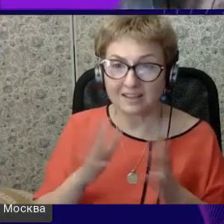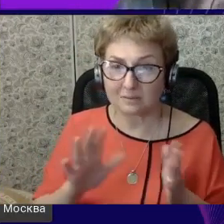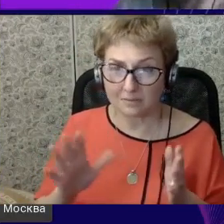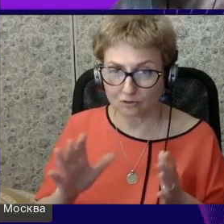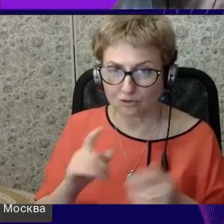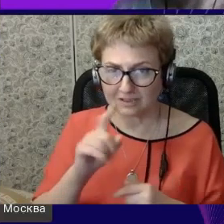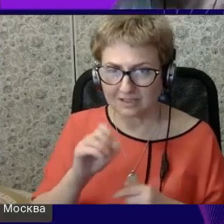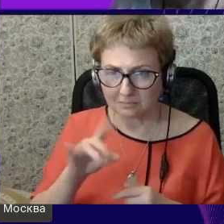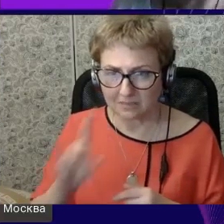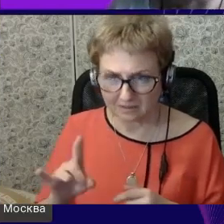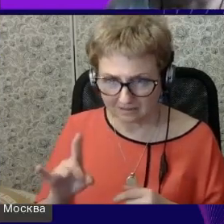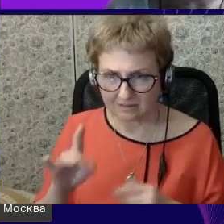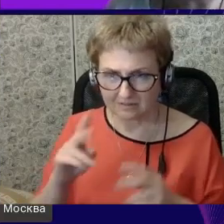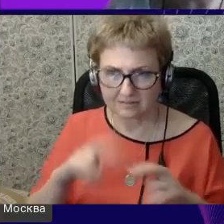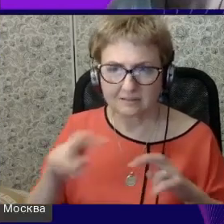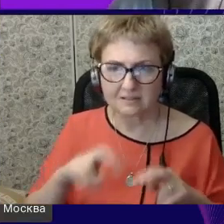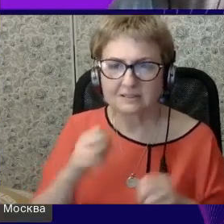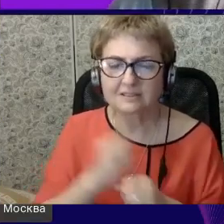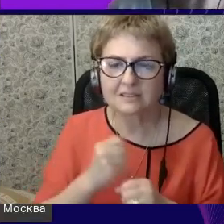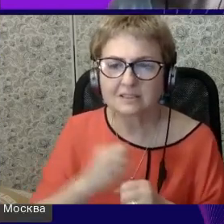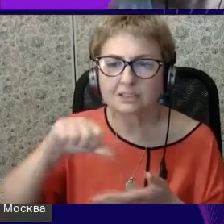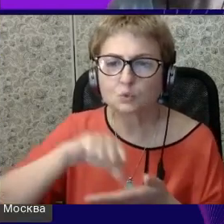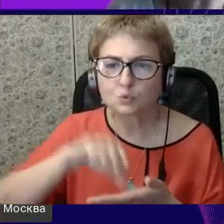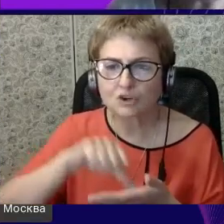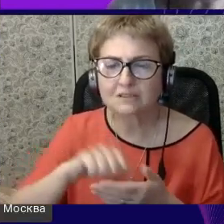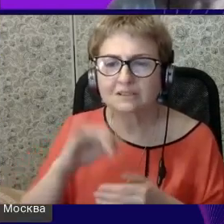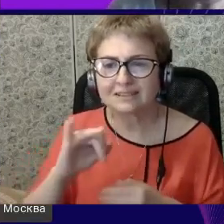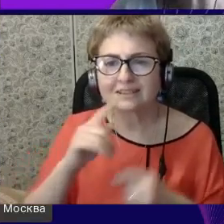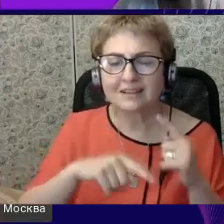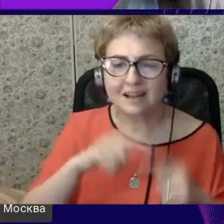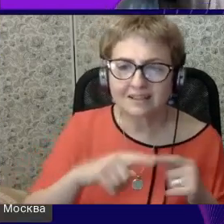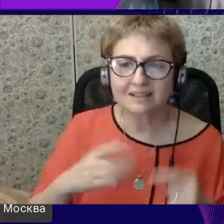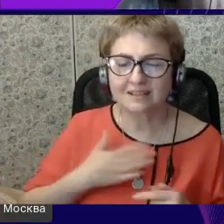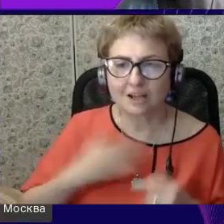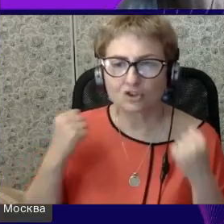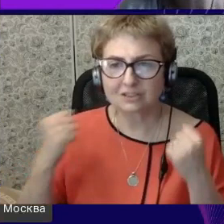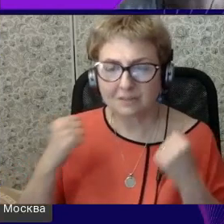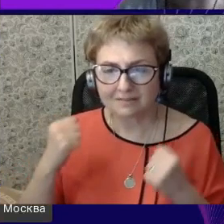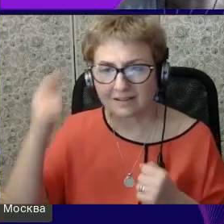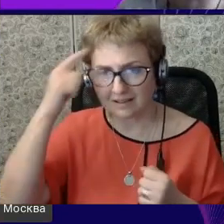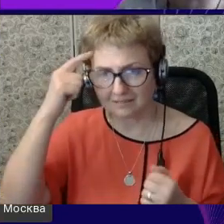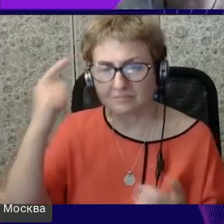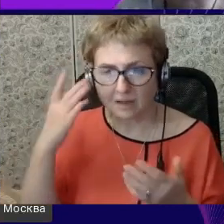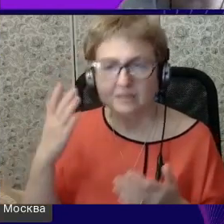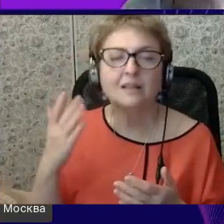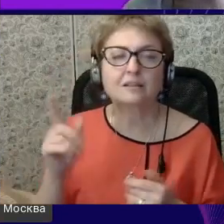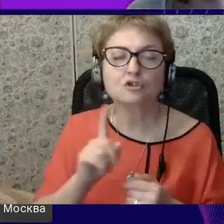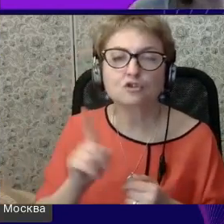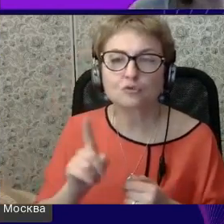Тикс. Поехали дальше. Вот это небольшой замер. Вот. А замер сделан с участием